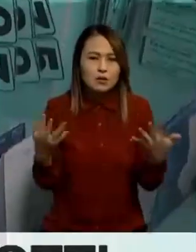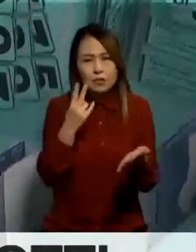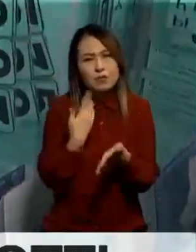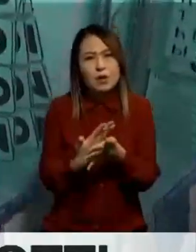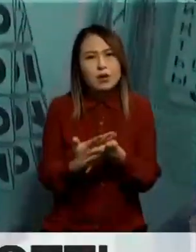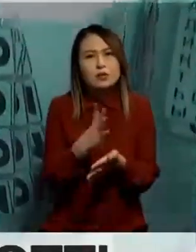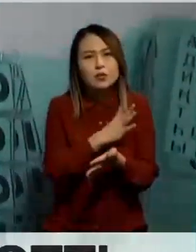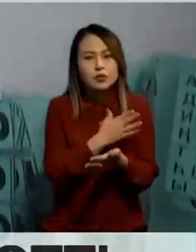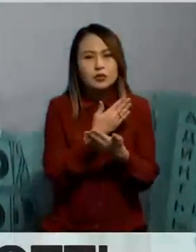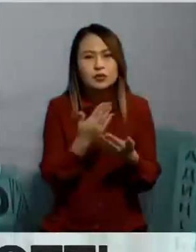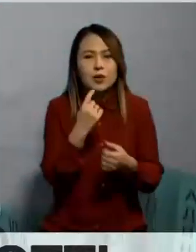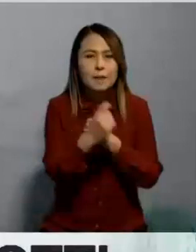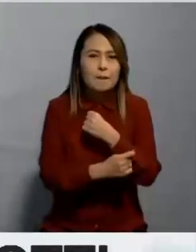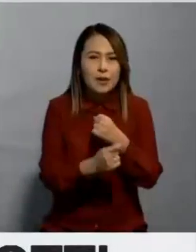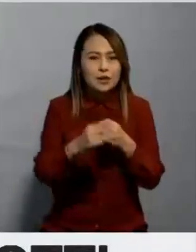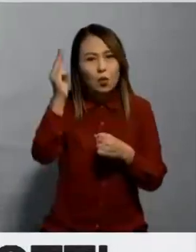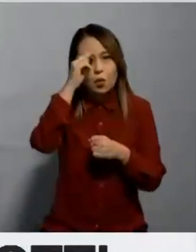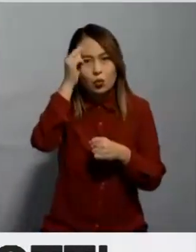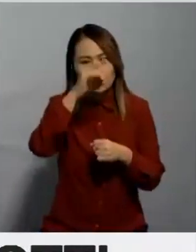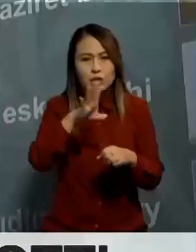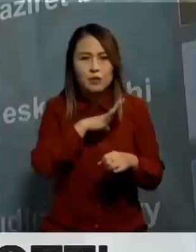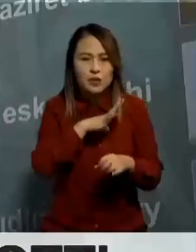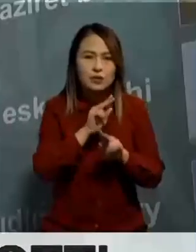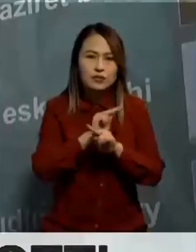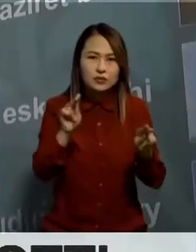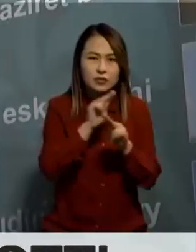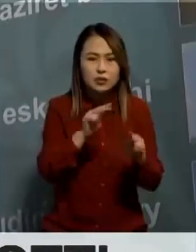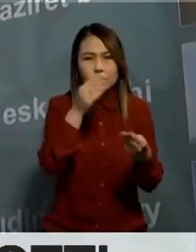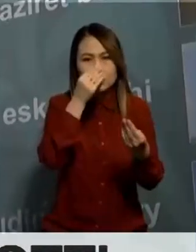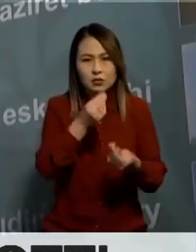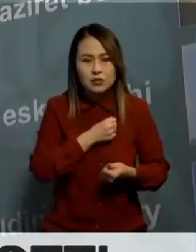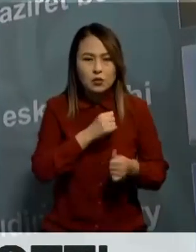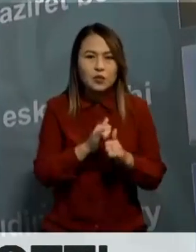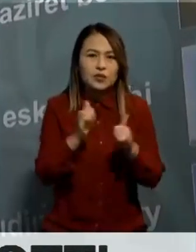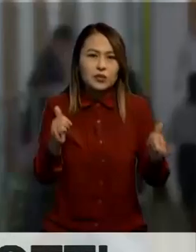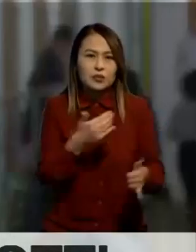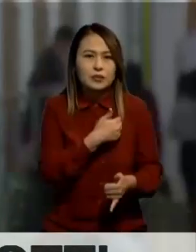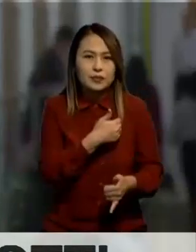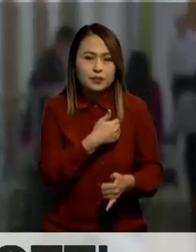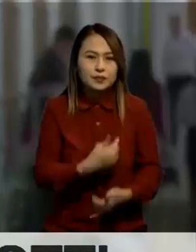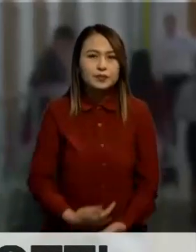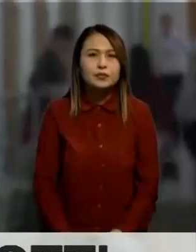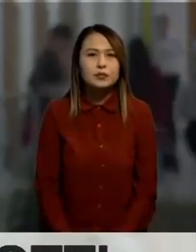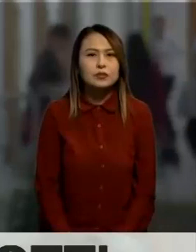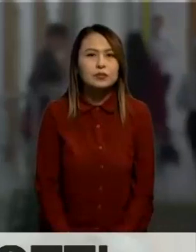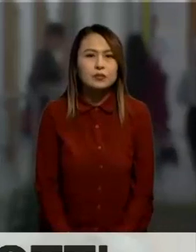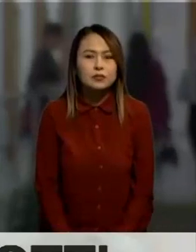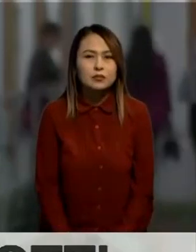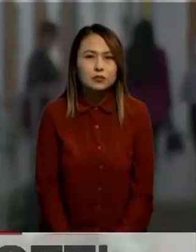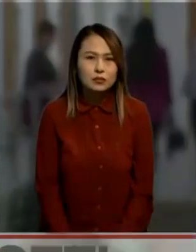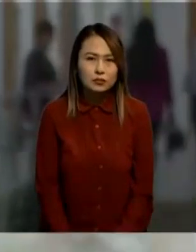көрсетті. Ол осындай тың материалдар оқушылардың сабаққа деген қызығушылығы мен құлшынысын арттыратынына сенім білдірді. Әрине,